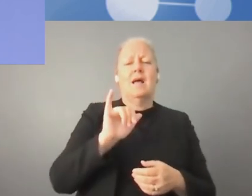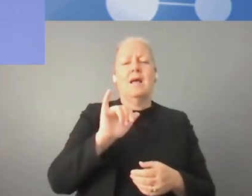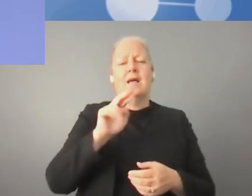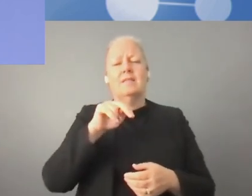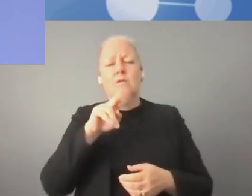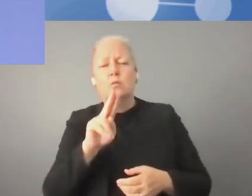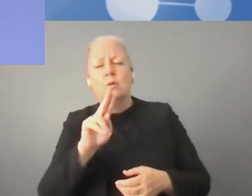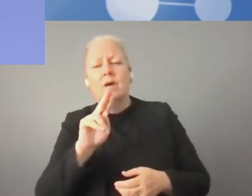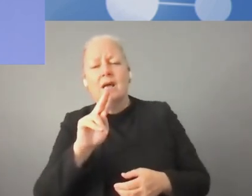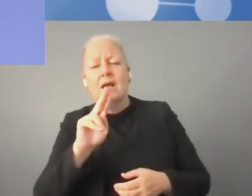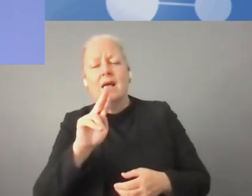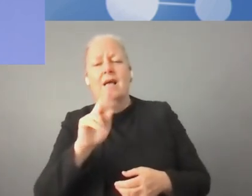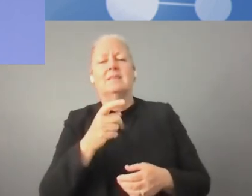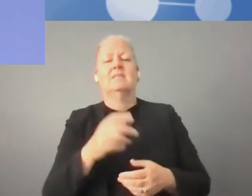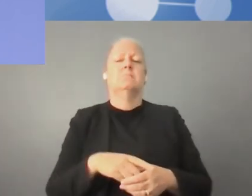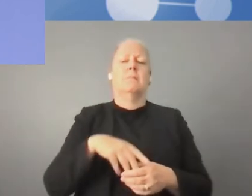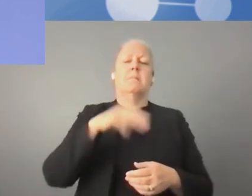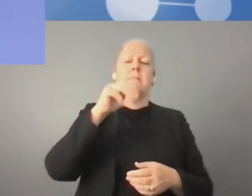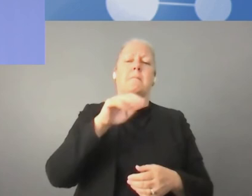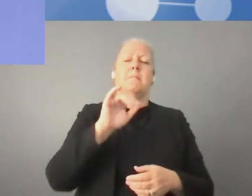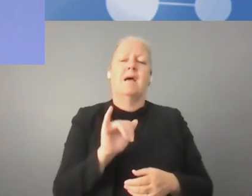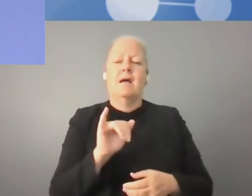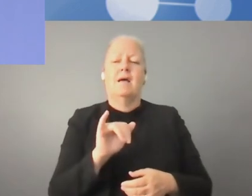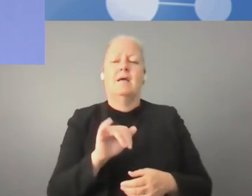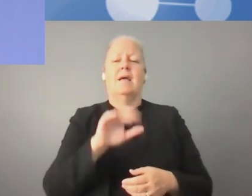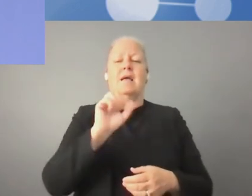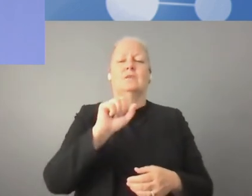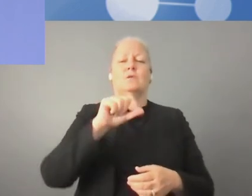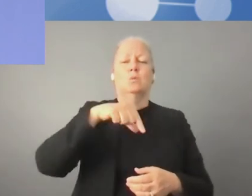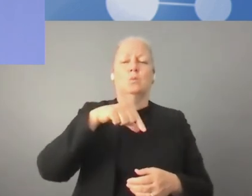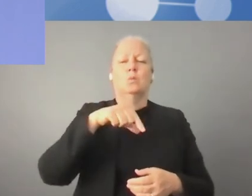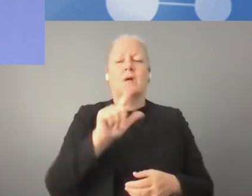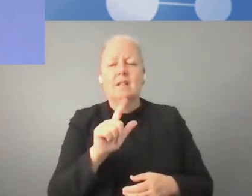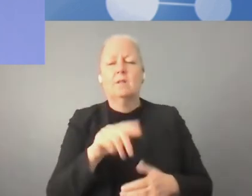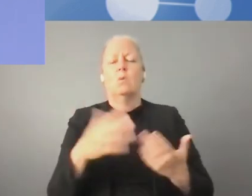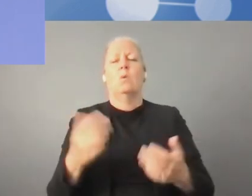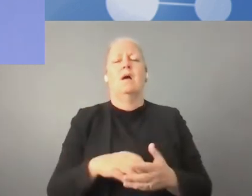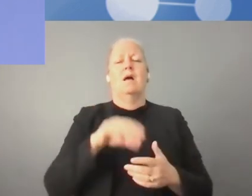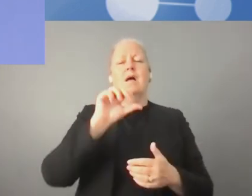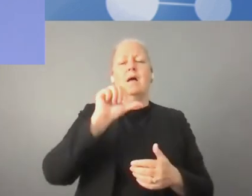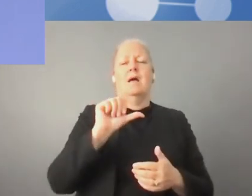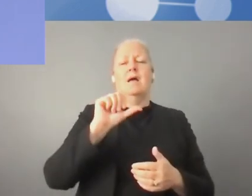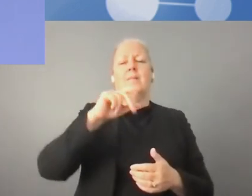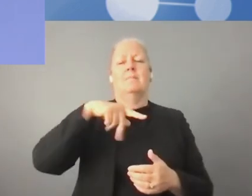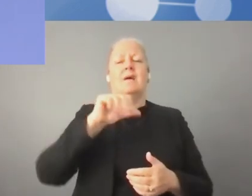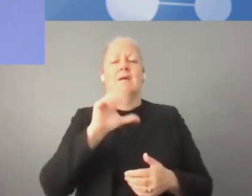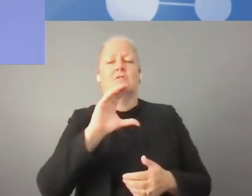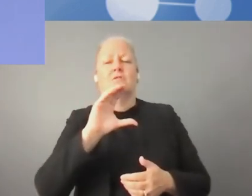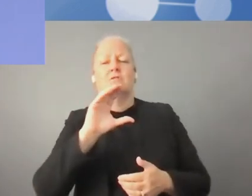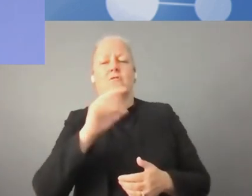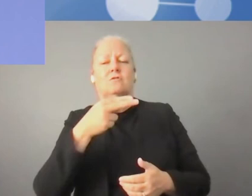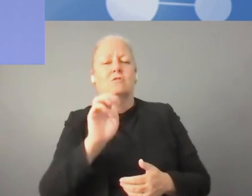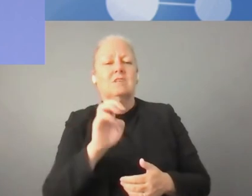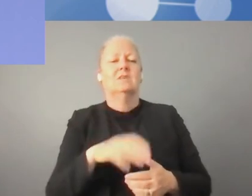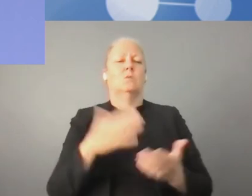大家能想象到现在没有 Linux 没有 Wikipedia 这些公司没有在网络